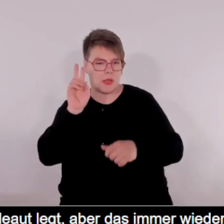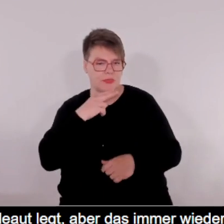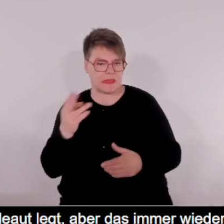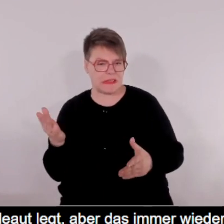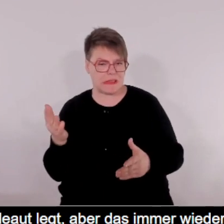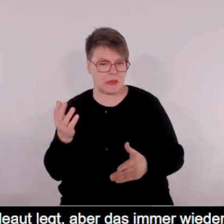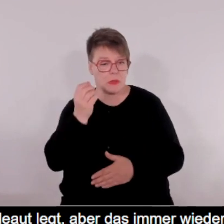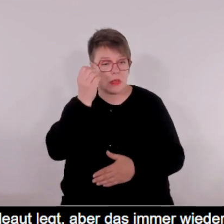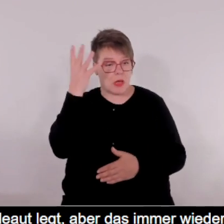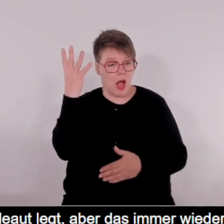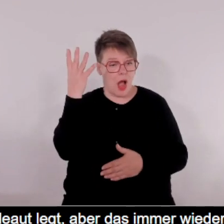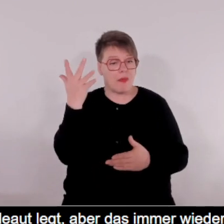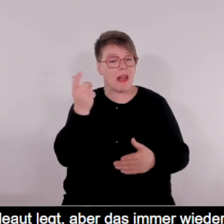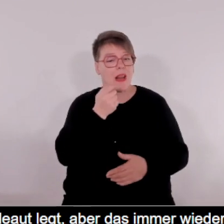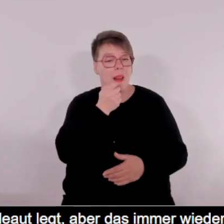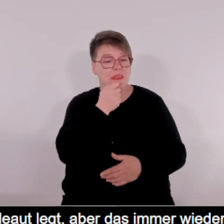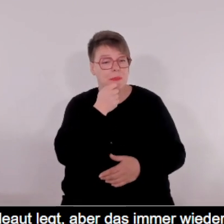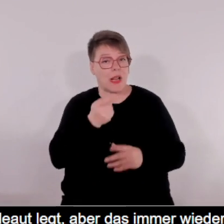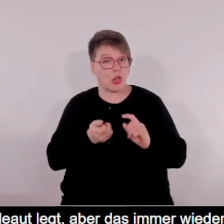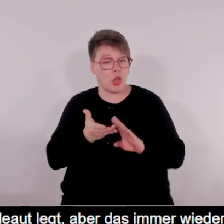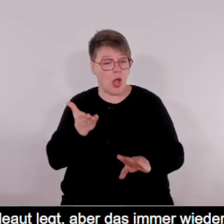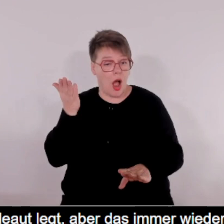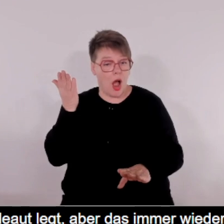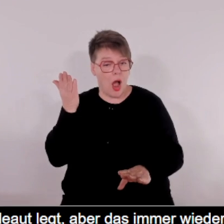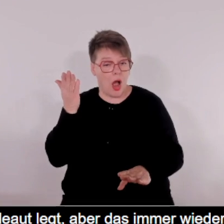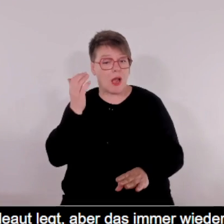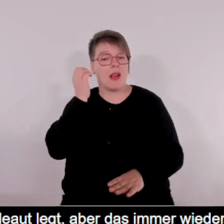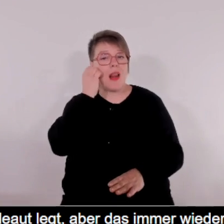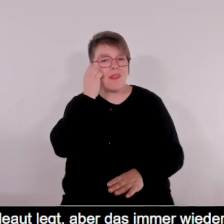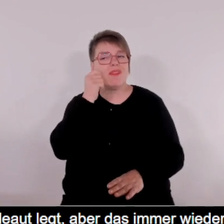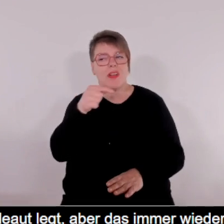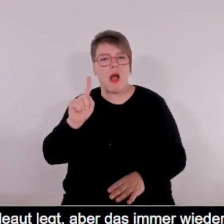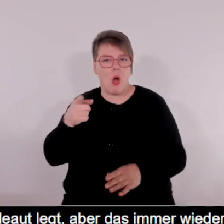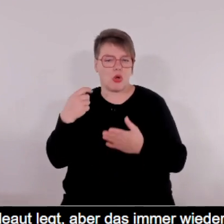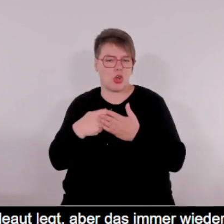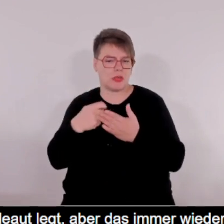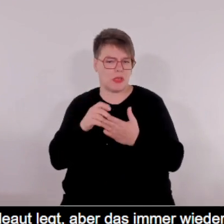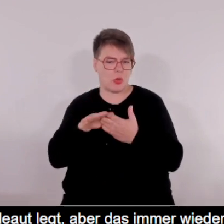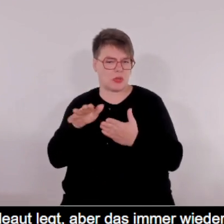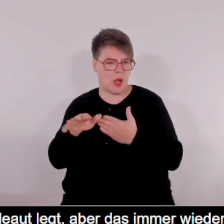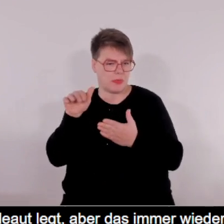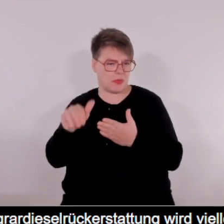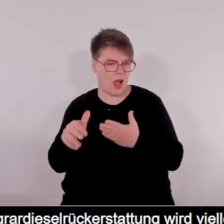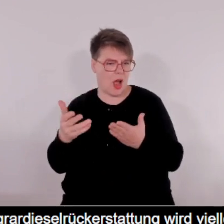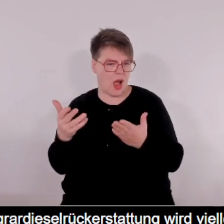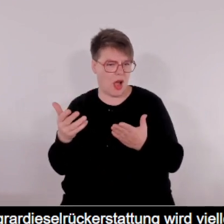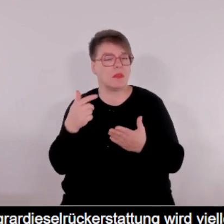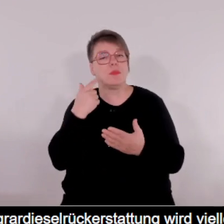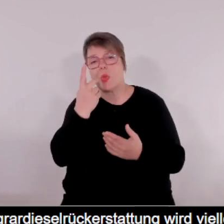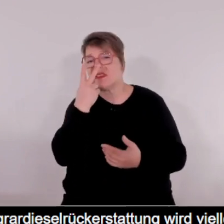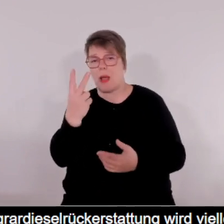passieren. Ja, das darf nicht passieren, denn dann schwinden auch tatsächlich unsere landwirtschaftlichen Betriebe. Das ist ein